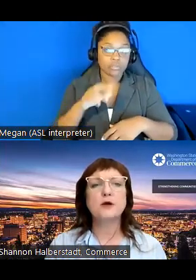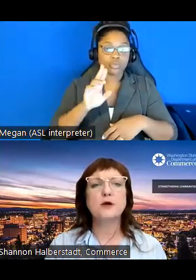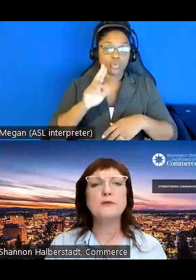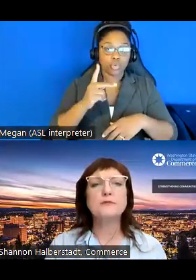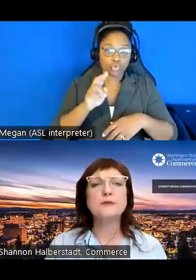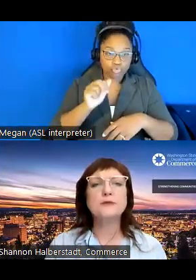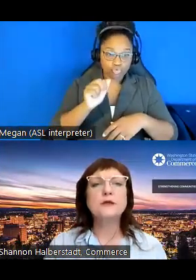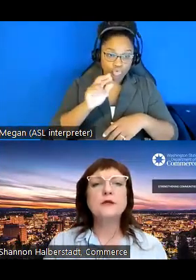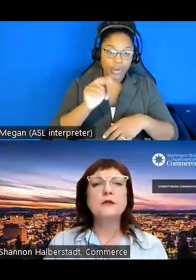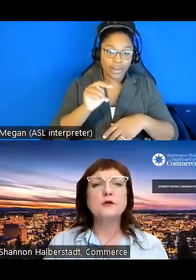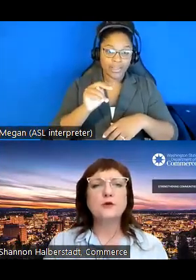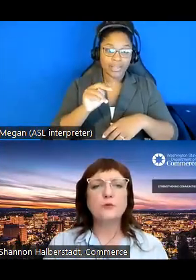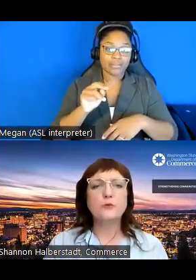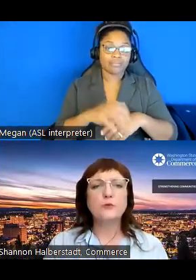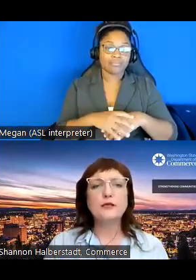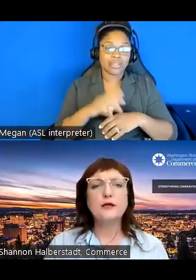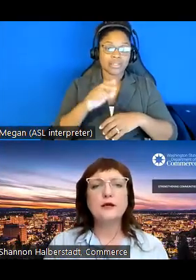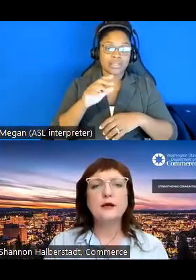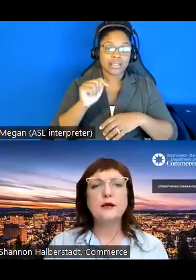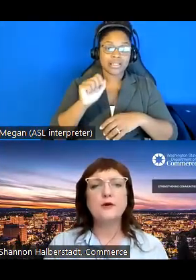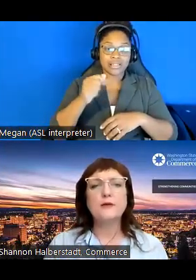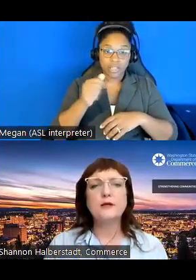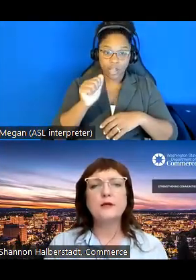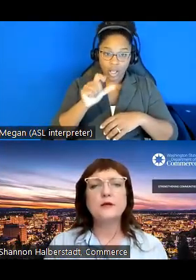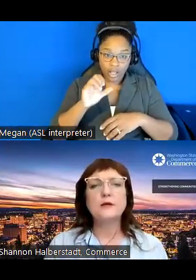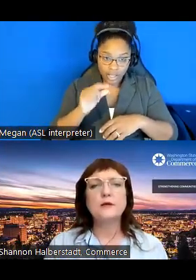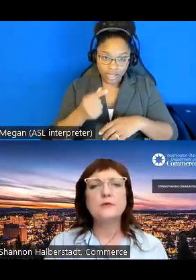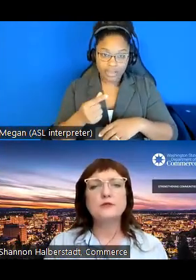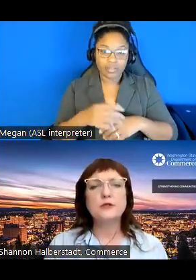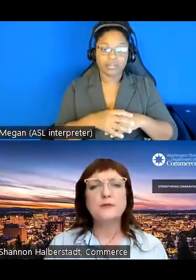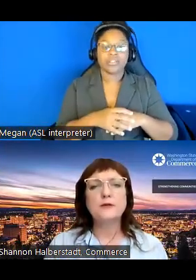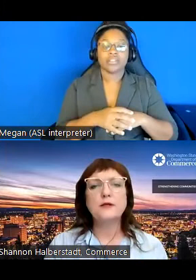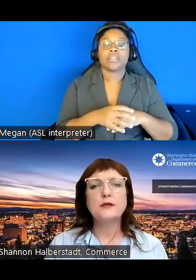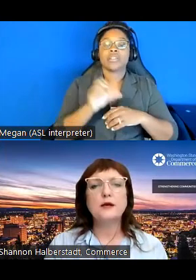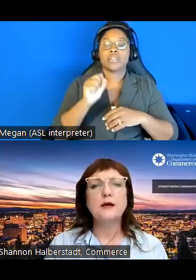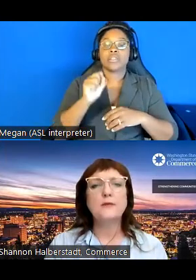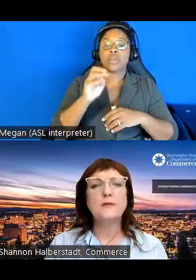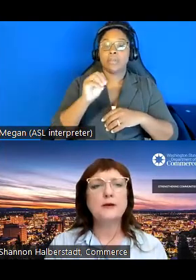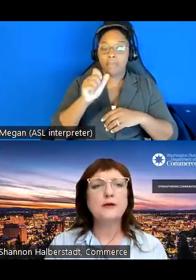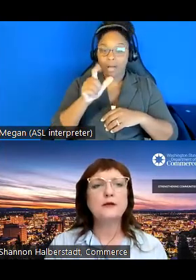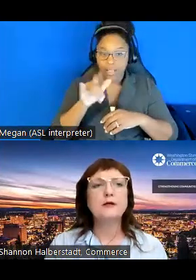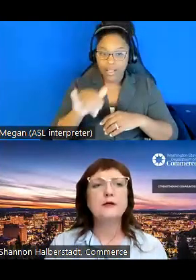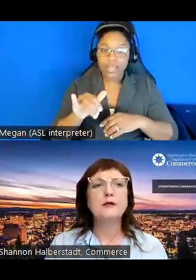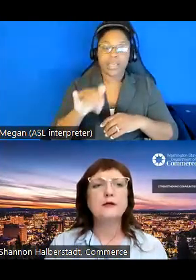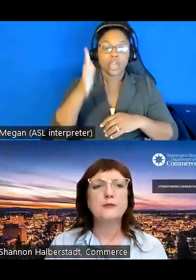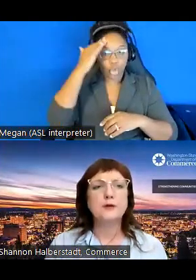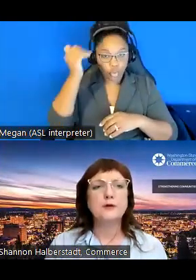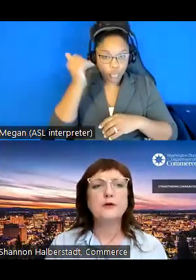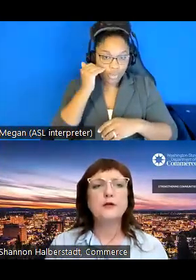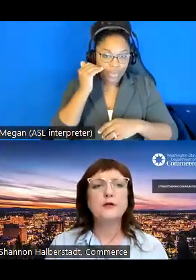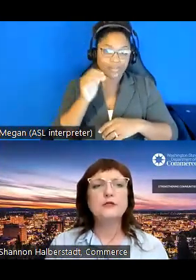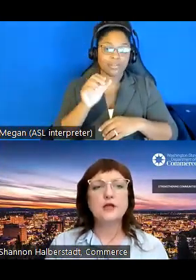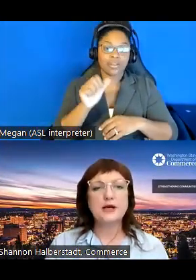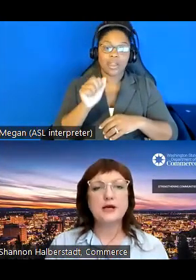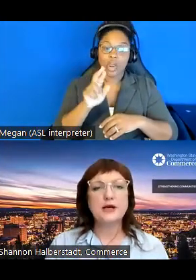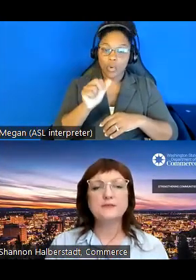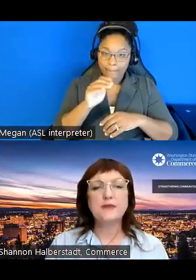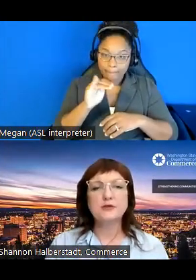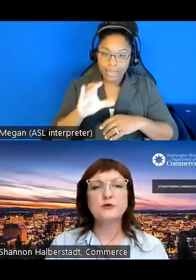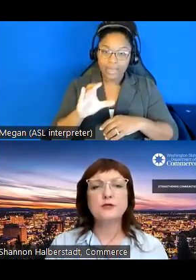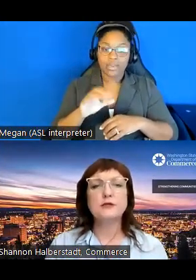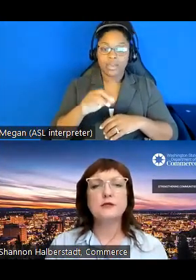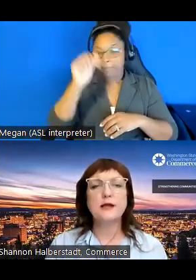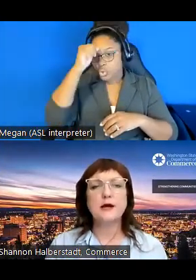중에 스페인어, 베트남어, 러시아어, 우크라이나어, 다갈렉, 소말리, 한국어, 아라빅, 분자비, 아마렉,